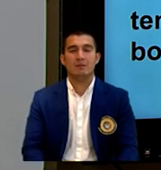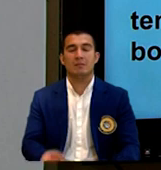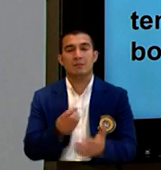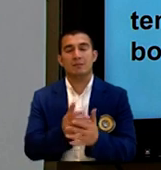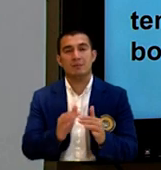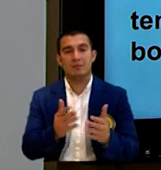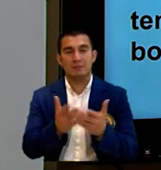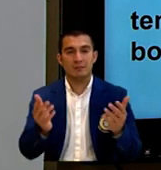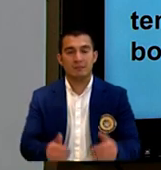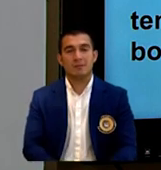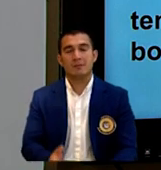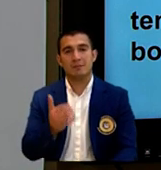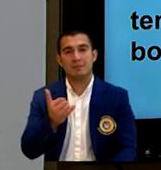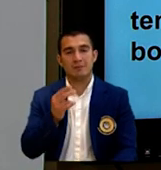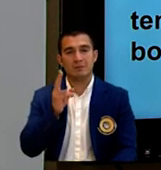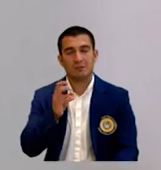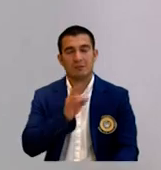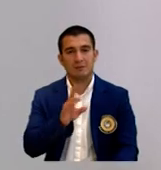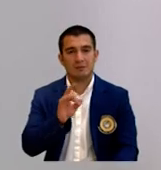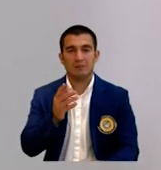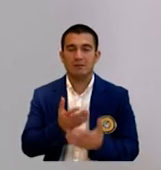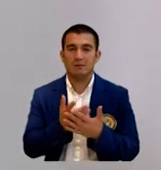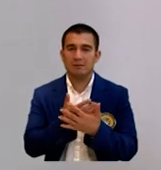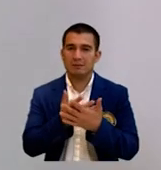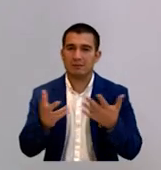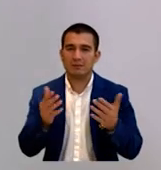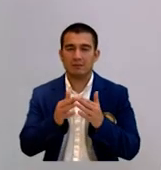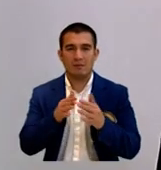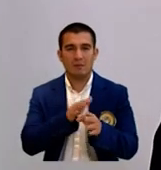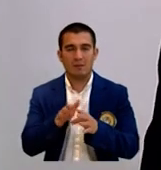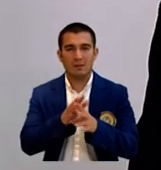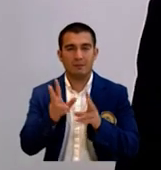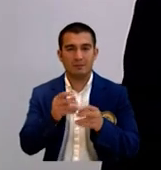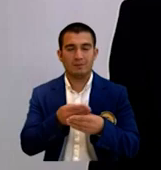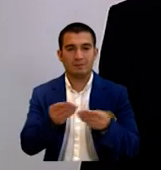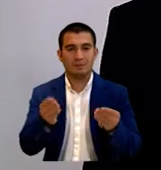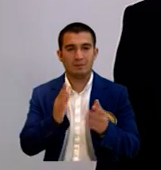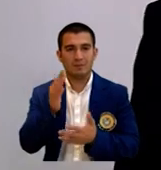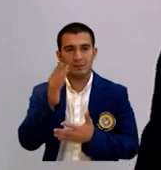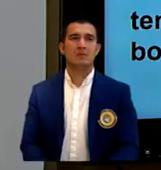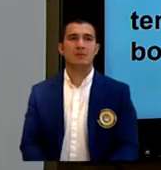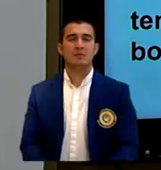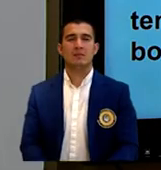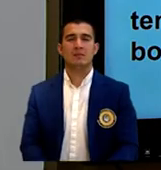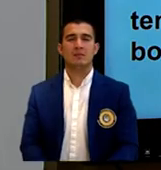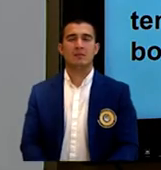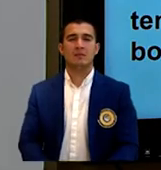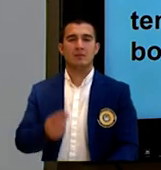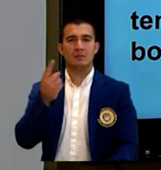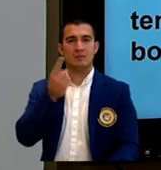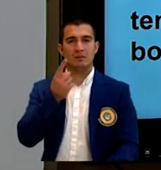Qadrli o'quvchilar, bugungi bob yuzasidan quyidagi topshiriqlar uyga vazifa sifatida sizlarga beriladi.